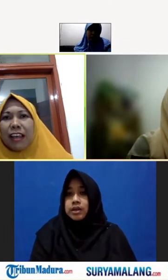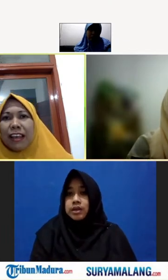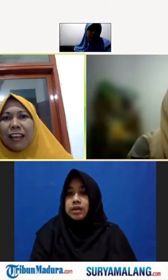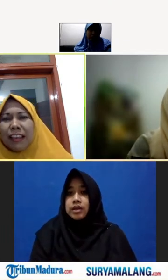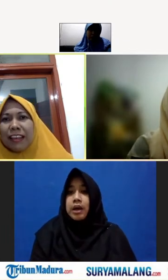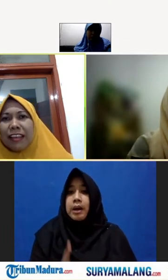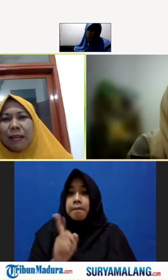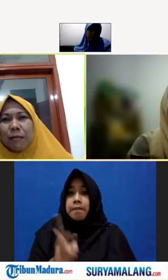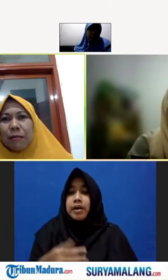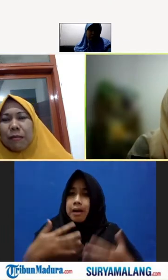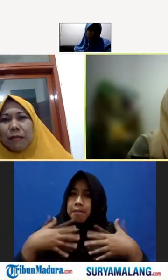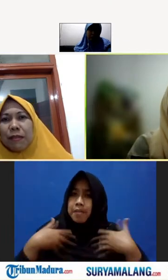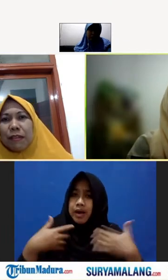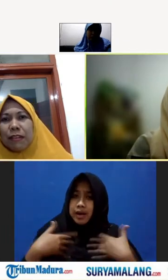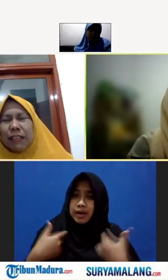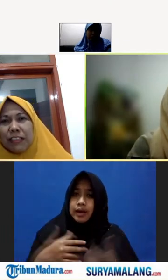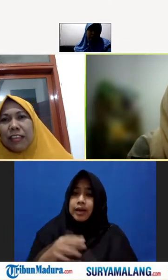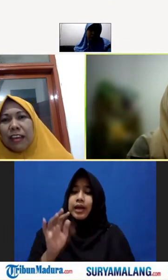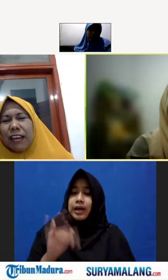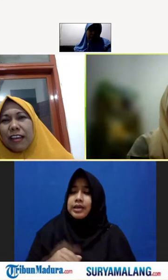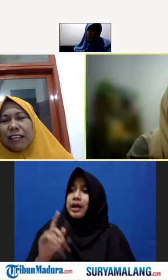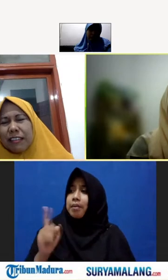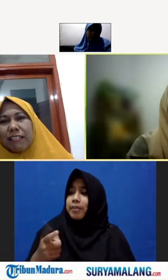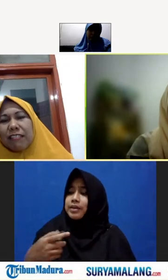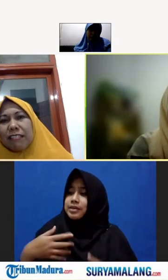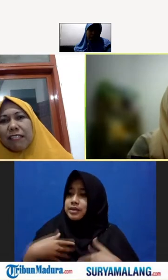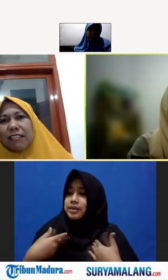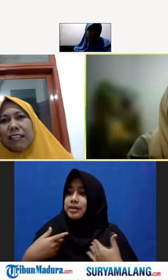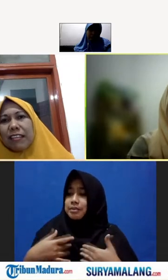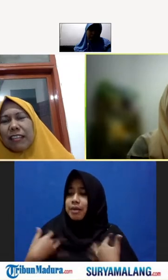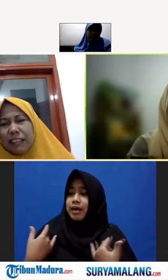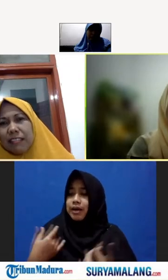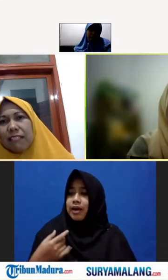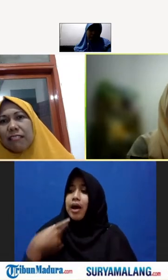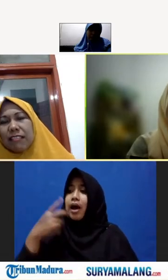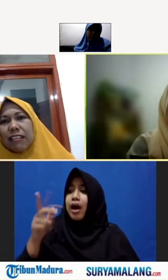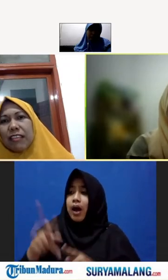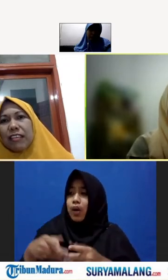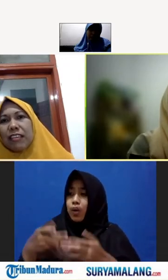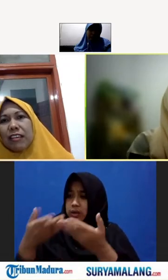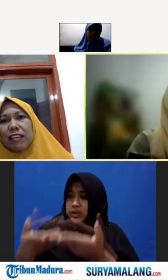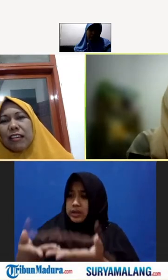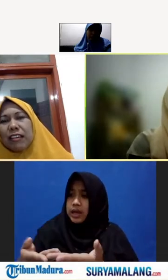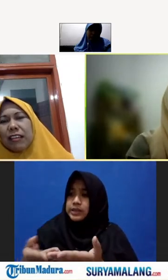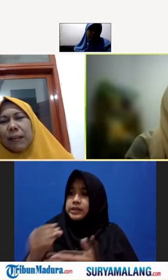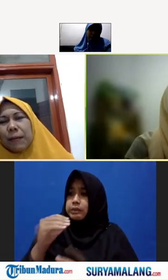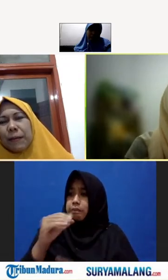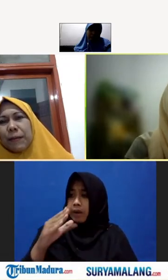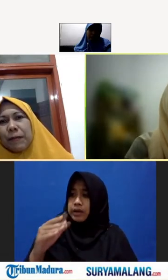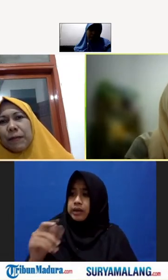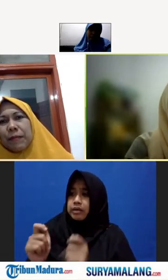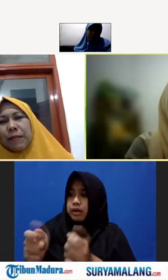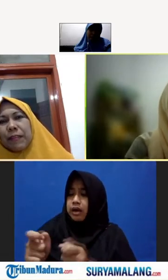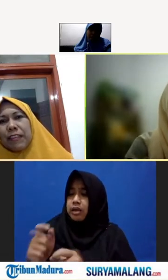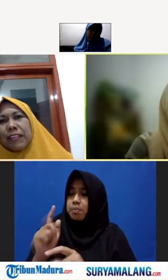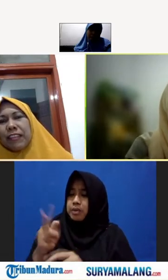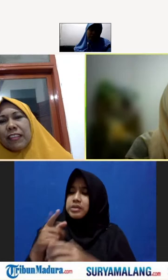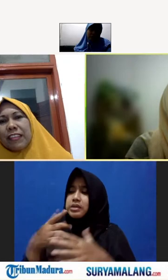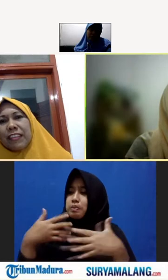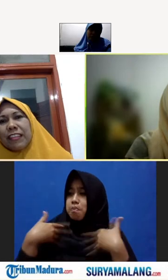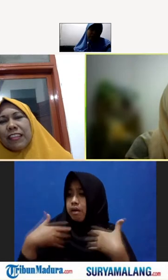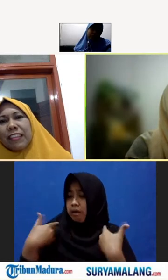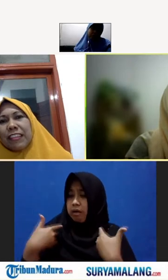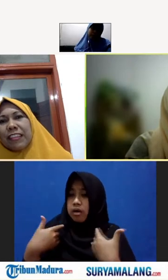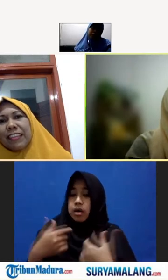Marah. Pasti akan marah kok, Bu. Ya. Yeah. Sering dikasih, kan. Sekarang gini deh, kalau biasanya aku ngasih Ibu